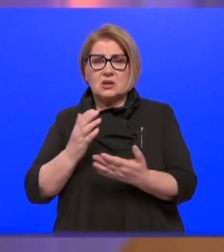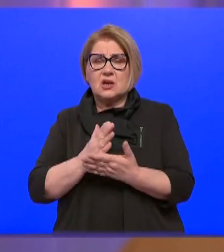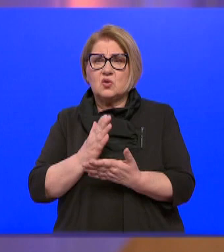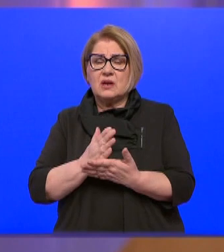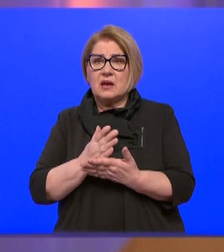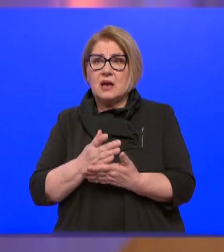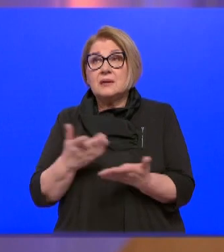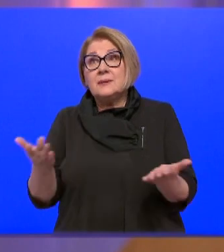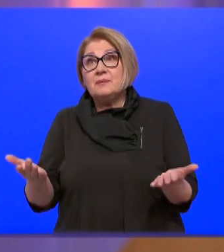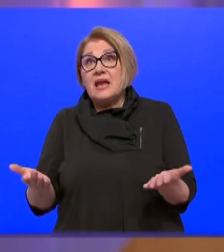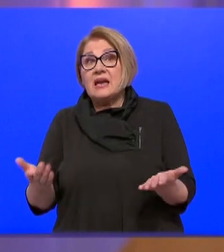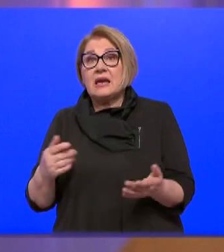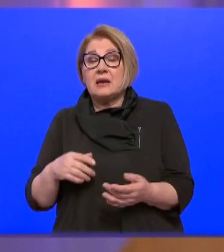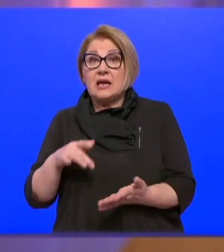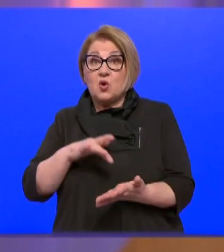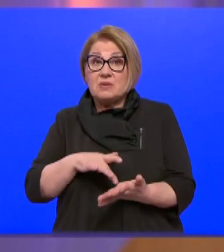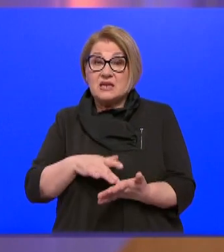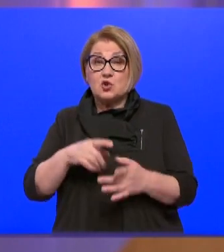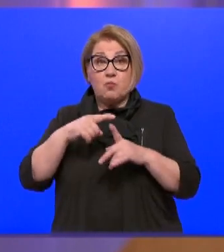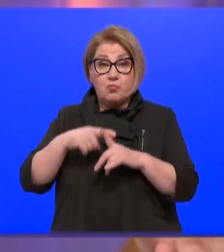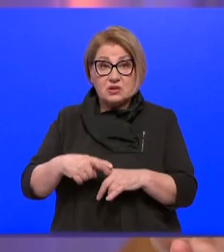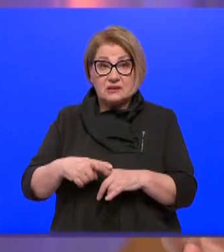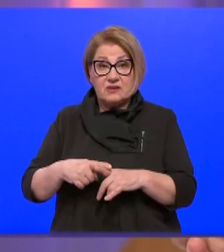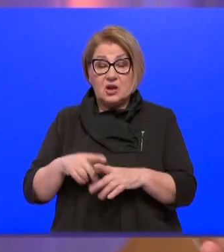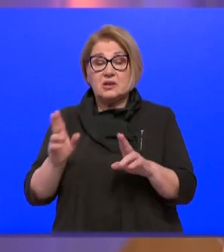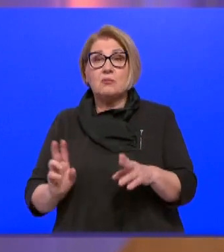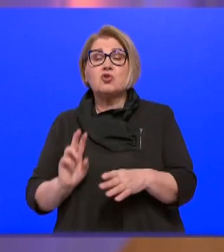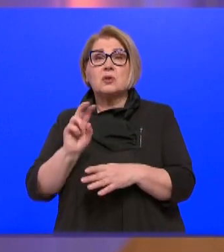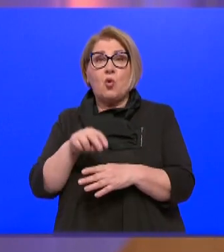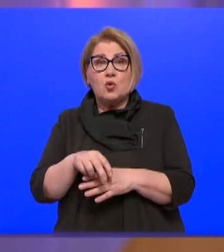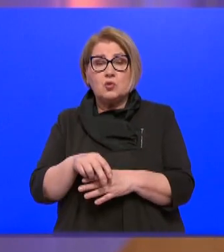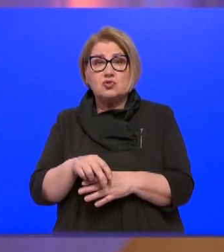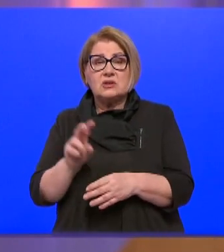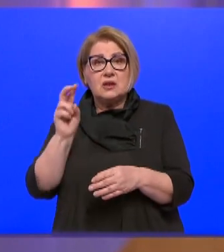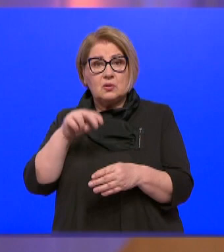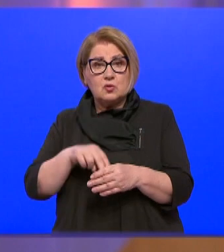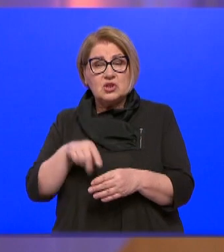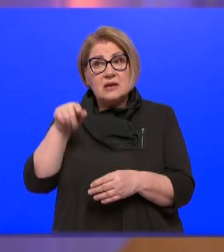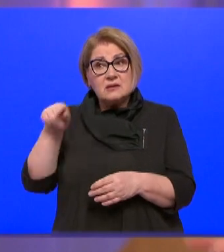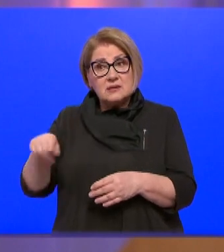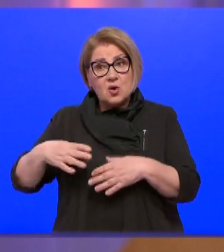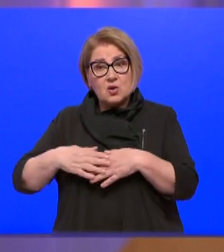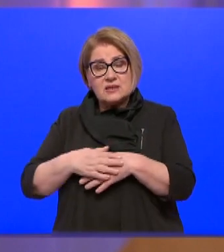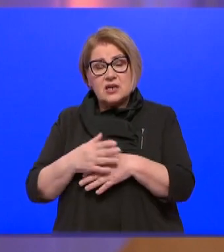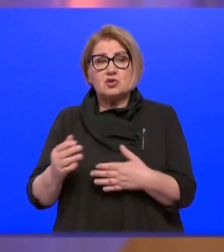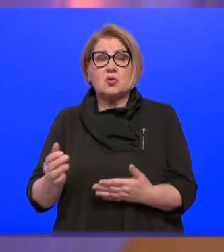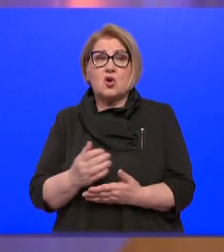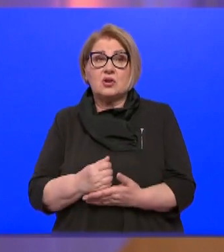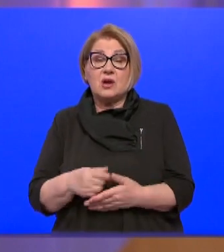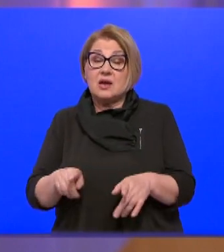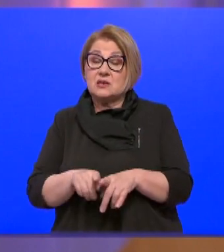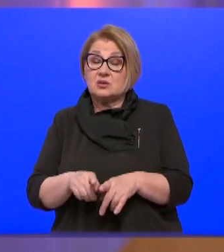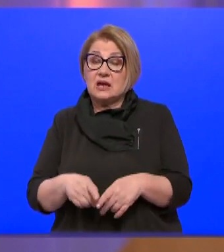neka točka pozitive i gdje ih možemo uključiti da oni se osjećaju korisni, ali da i